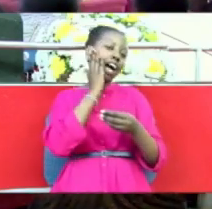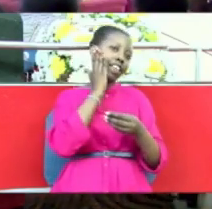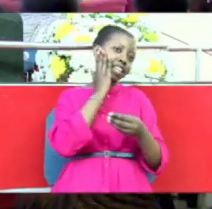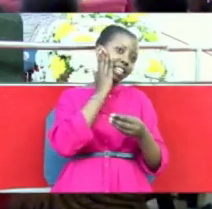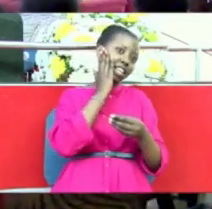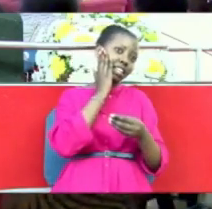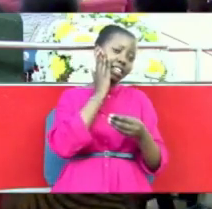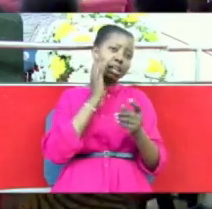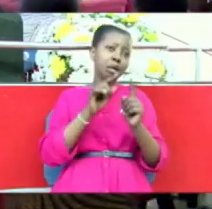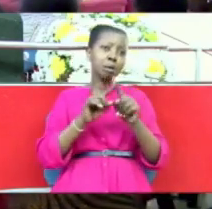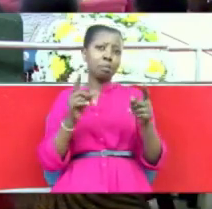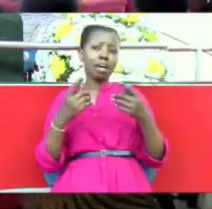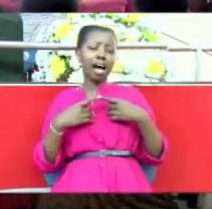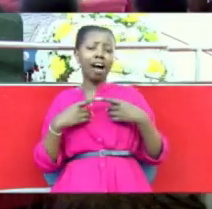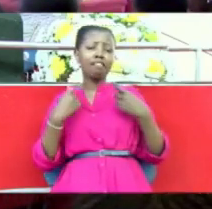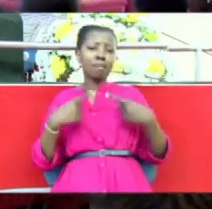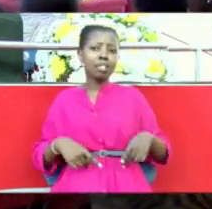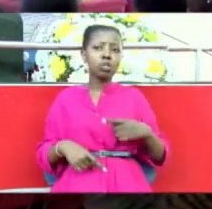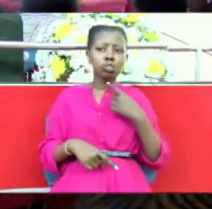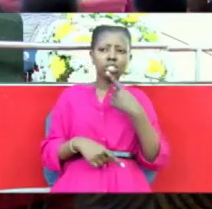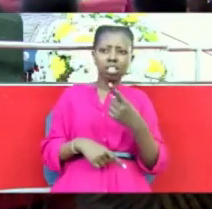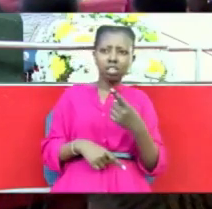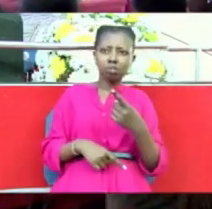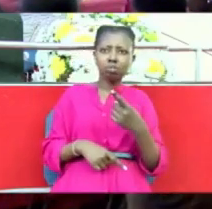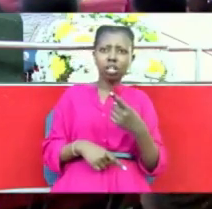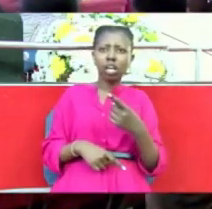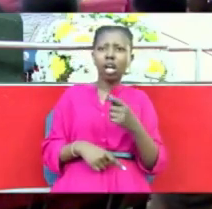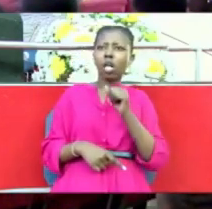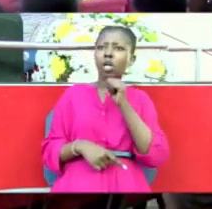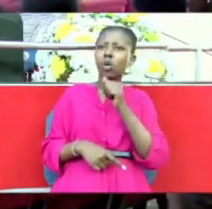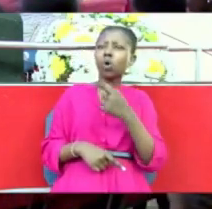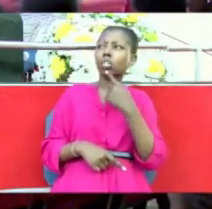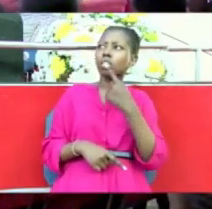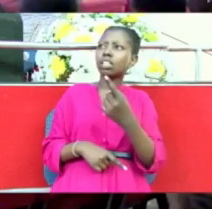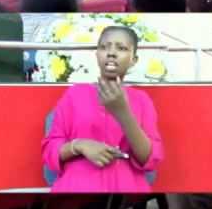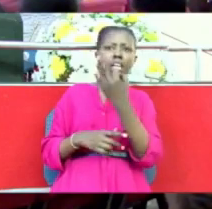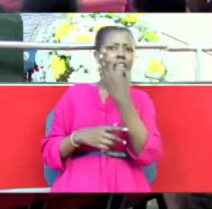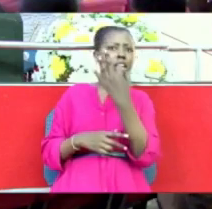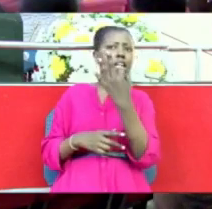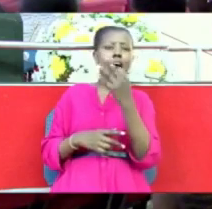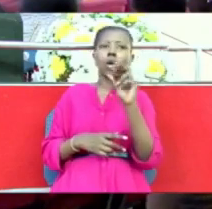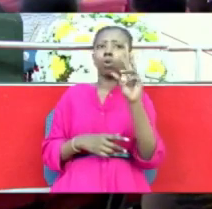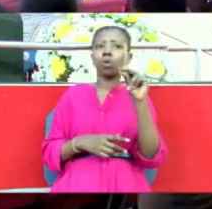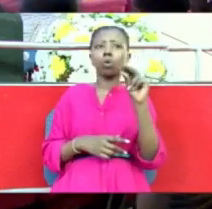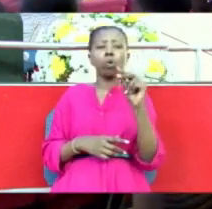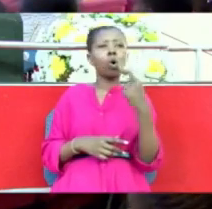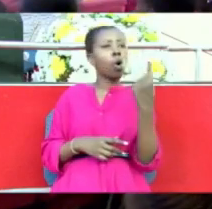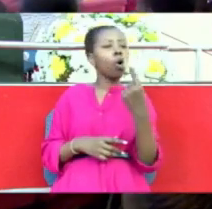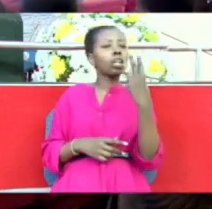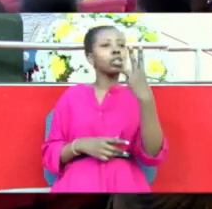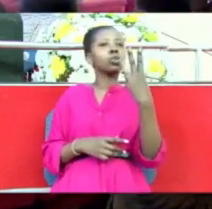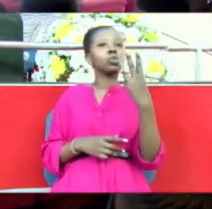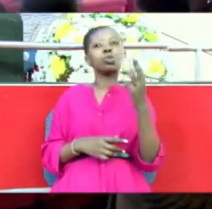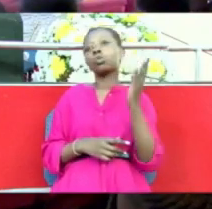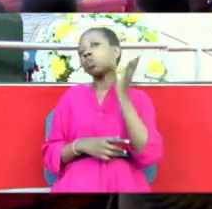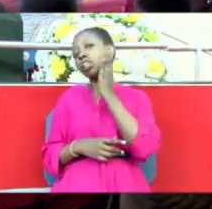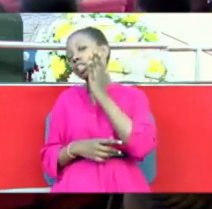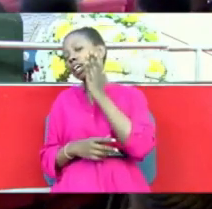Lakini kuna mtu aliniambia, lakini hakusema ya tatu. Alisema mbili tu. Pande